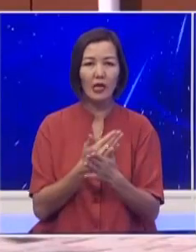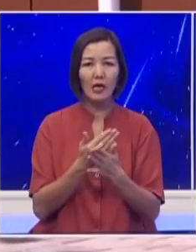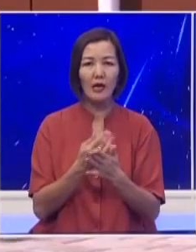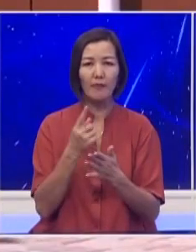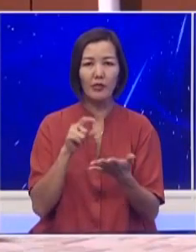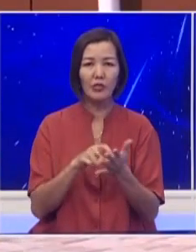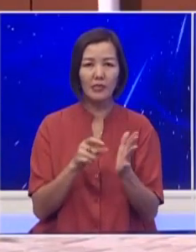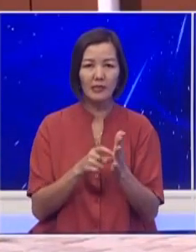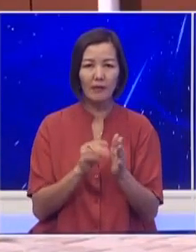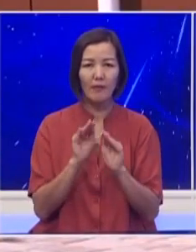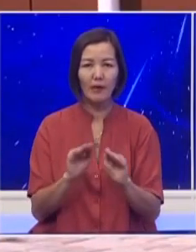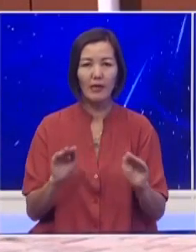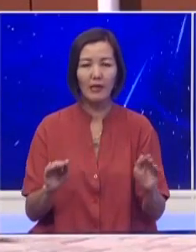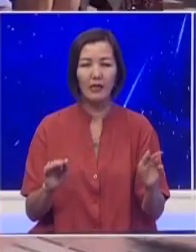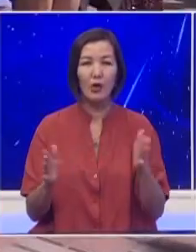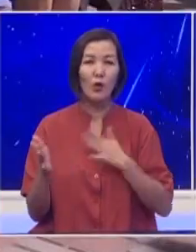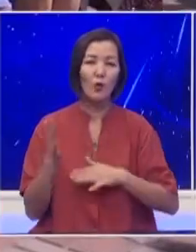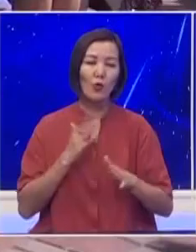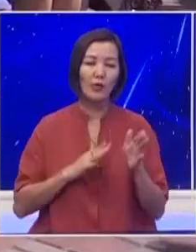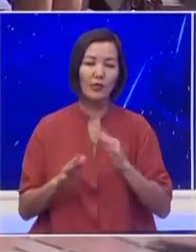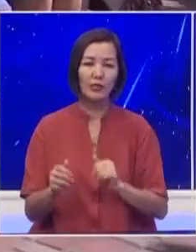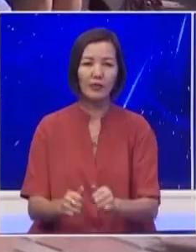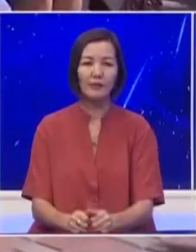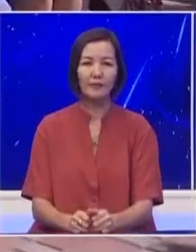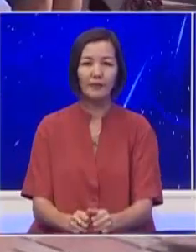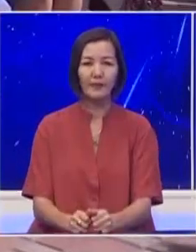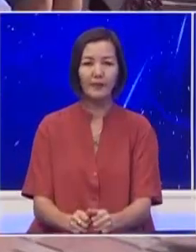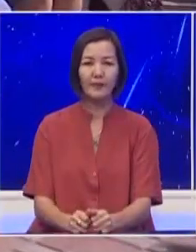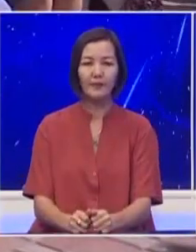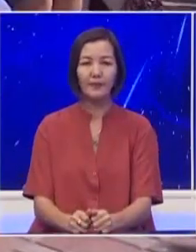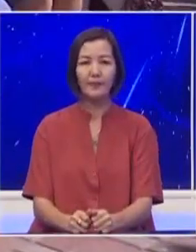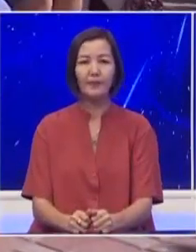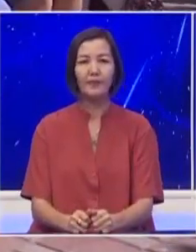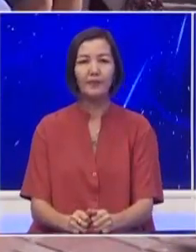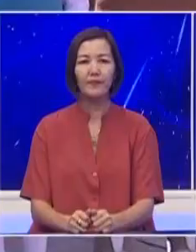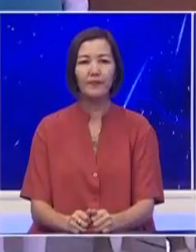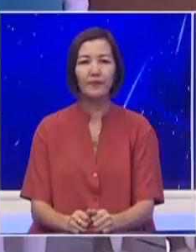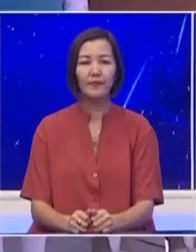Әсіресе мектепке алғаш қадам басқан бүлдіршіндердің қуанышы елден ерек.